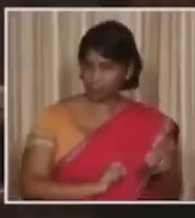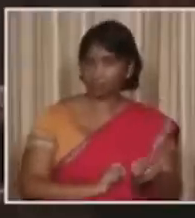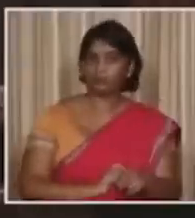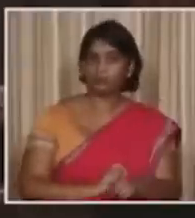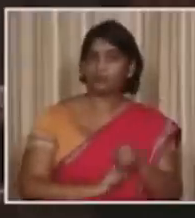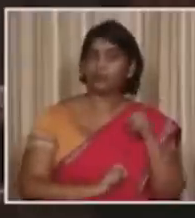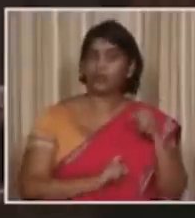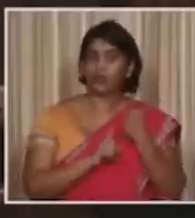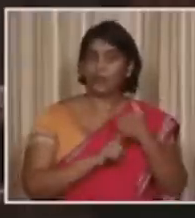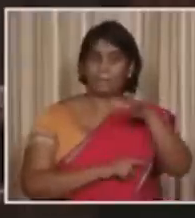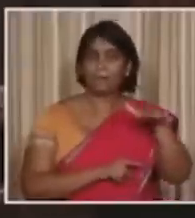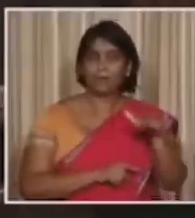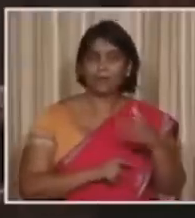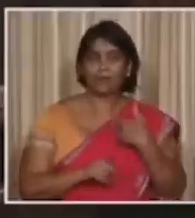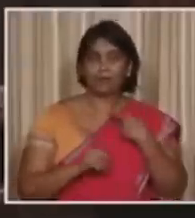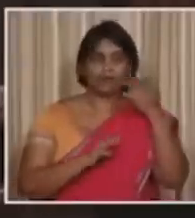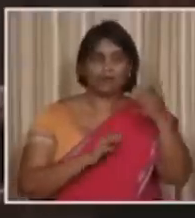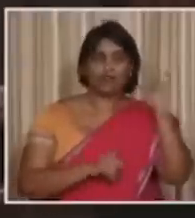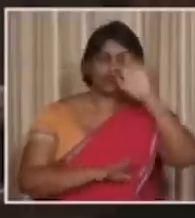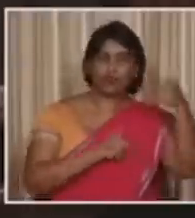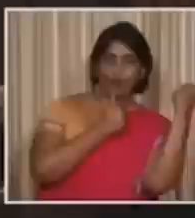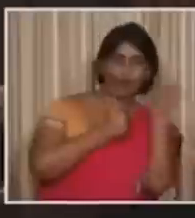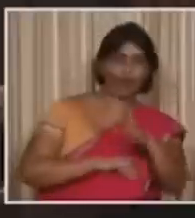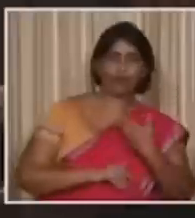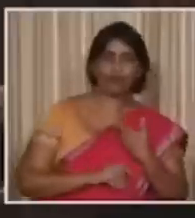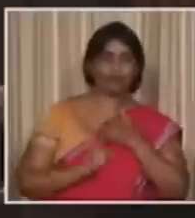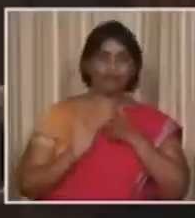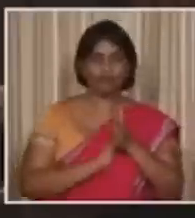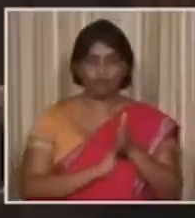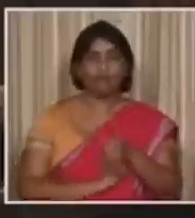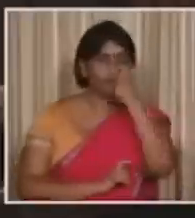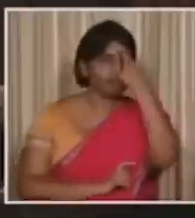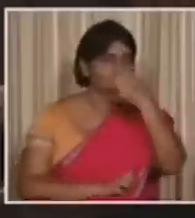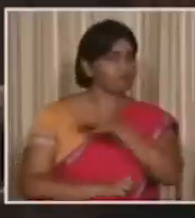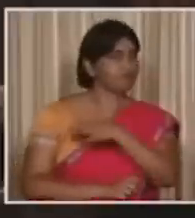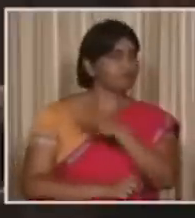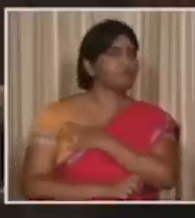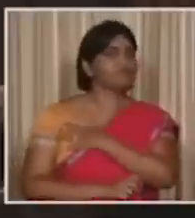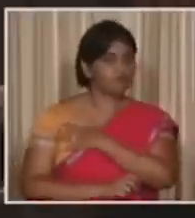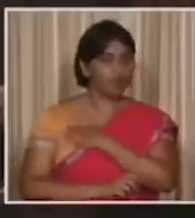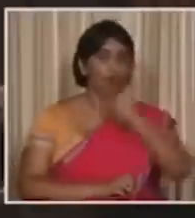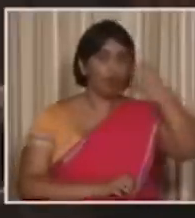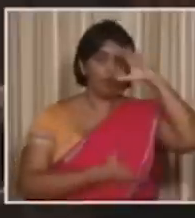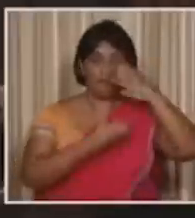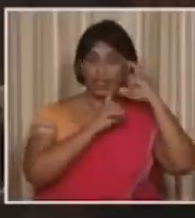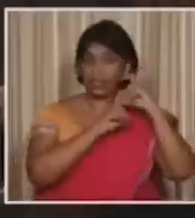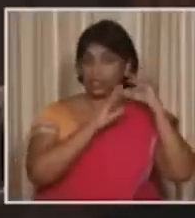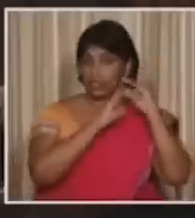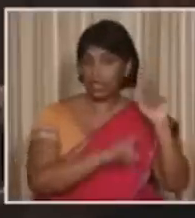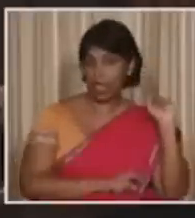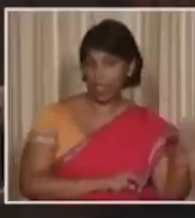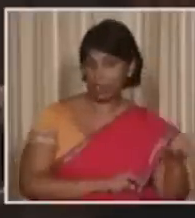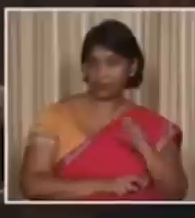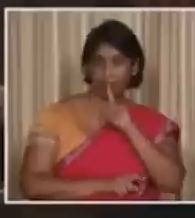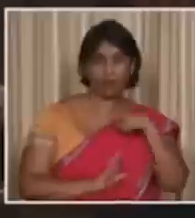இன்றும் குசலான மலையிலே இந்த சைவ சமய வழிபாடுகளை செய்யலாம். இந்த தொல்பொருள் திணைக்களம் என்றதை வைத்து நீங்கள் இந்த நாட்டுக்குள்ளே மீண்டும் ஒரு